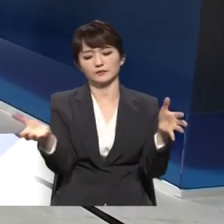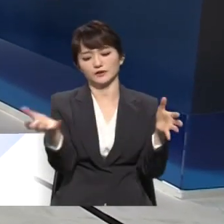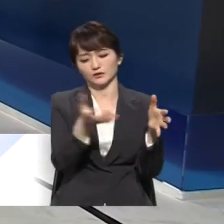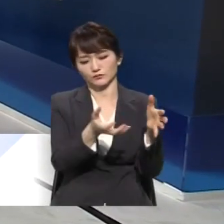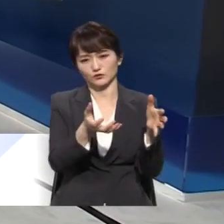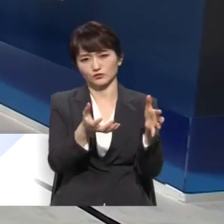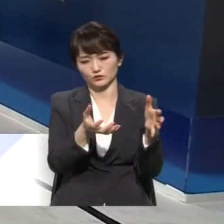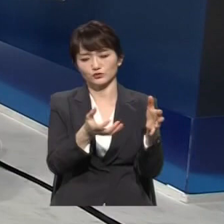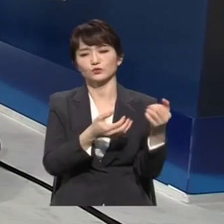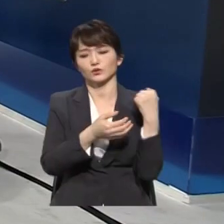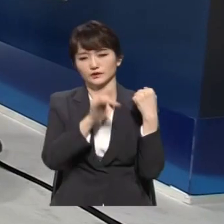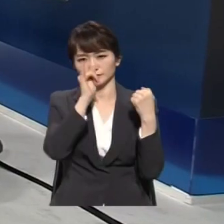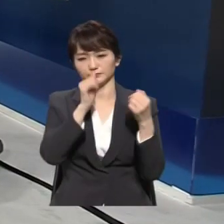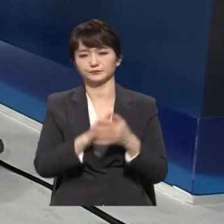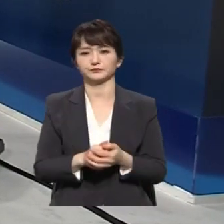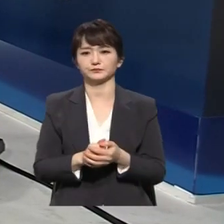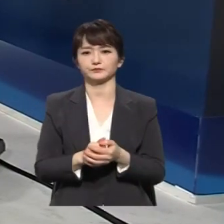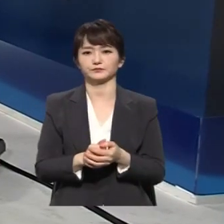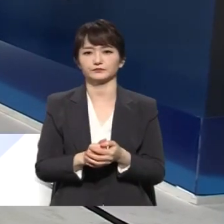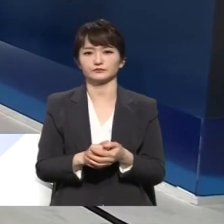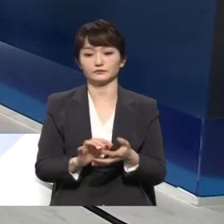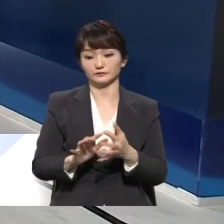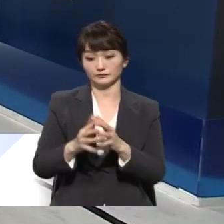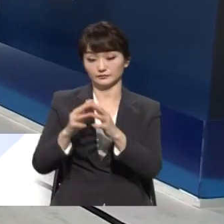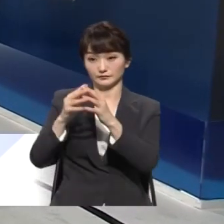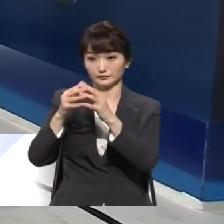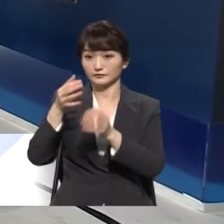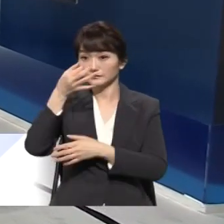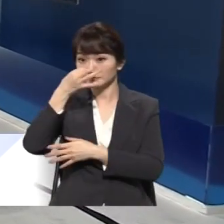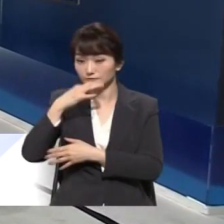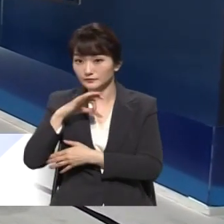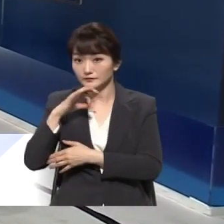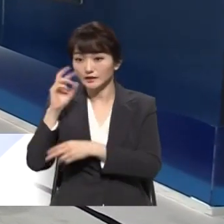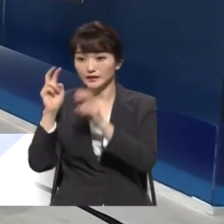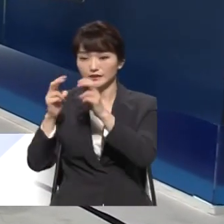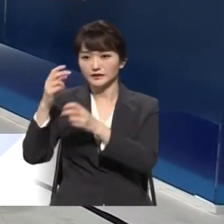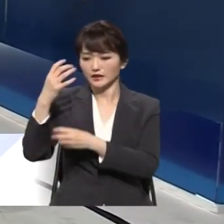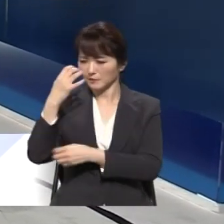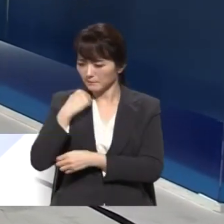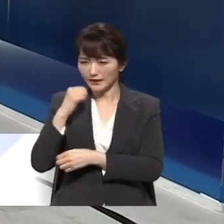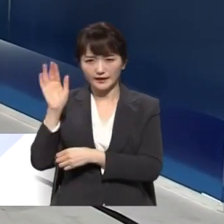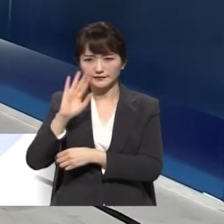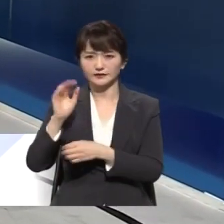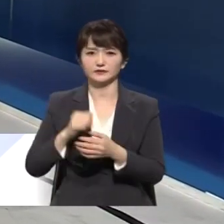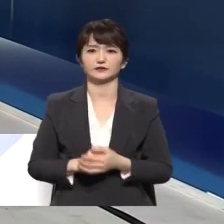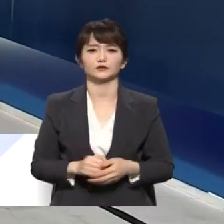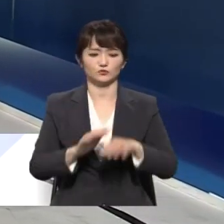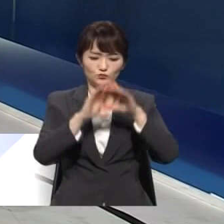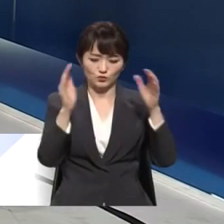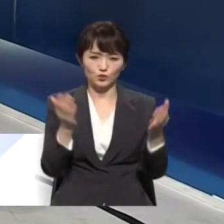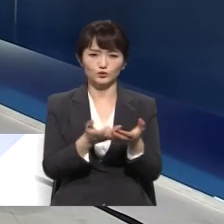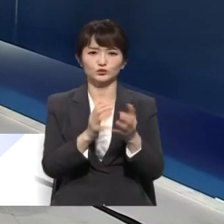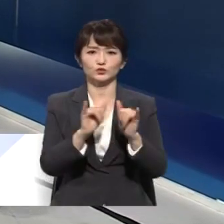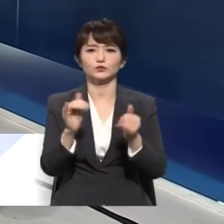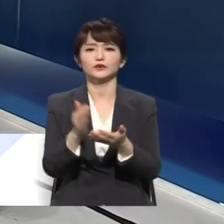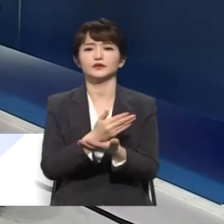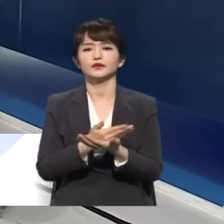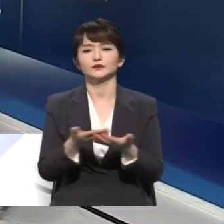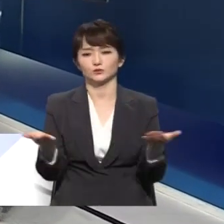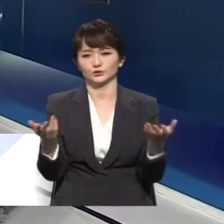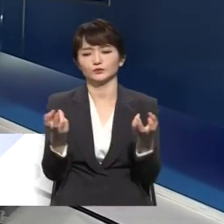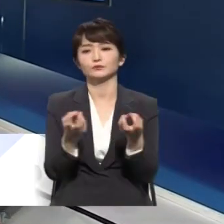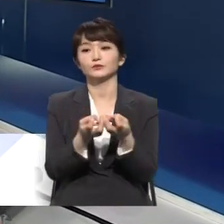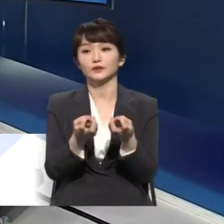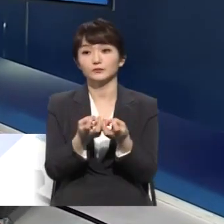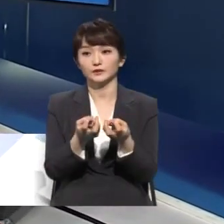것입니다 개발 이익을 건설사 나 시행사 집주인이 독식 하지 않고 전 국민이 함께 나누는 방안이